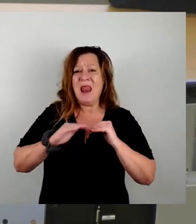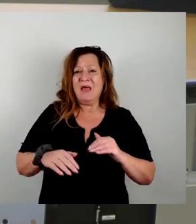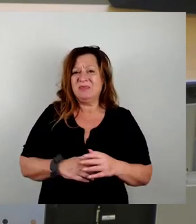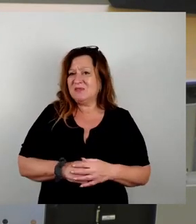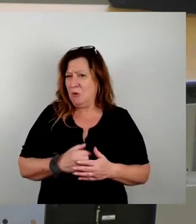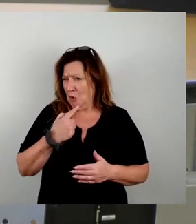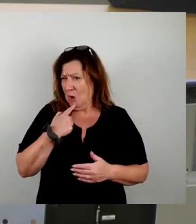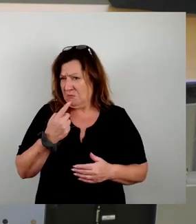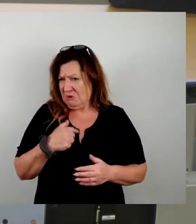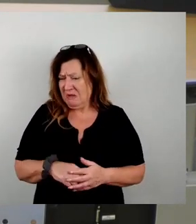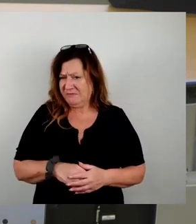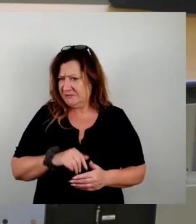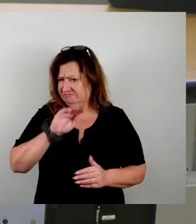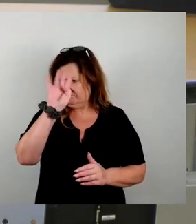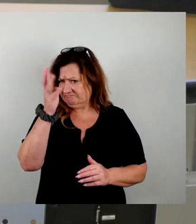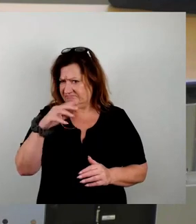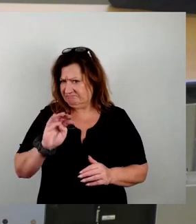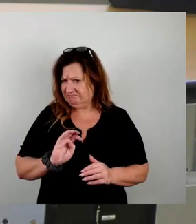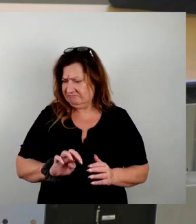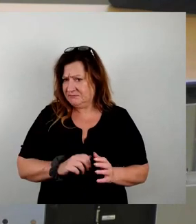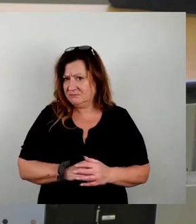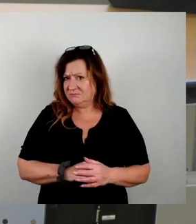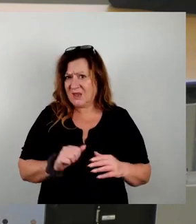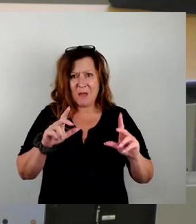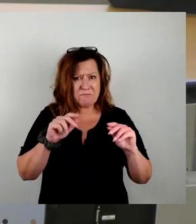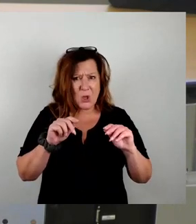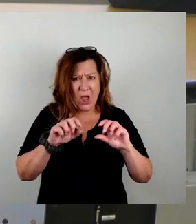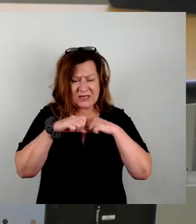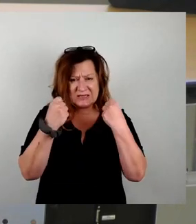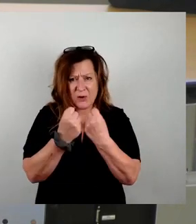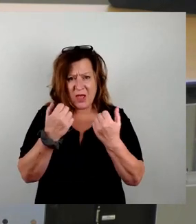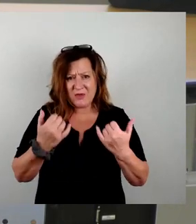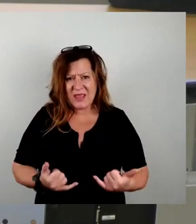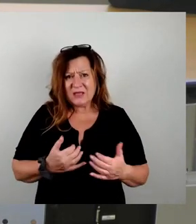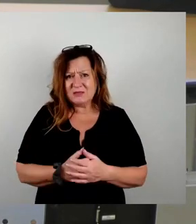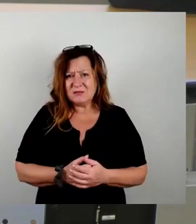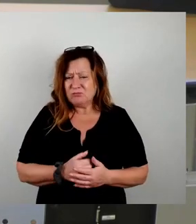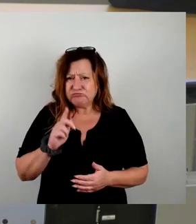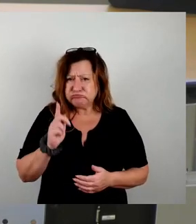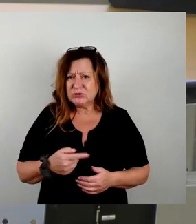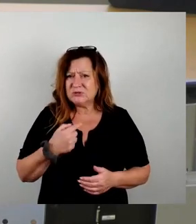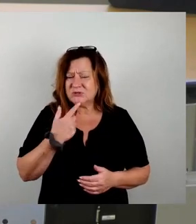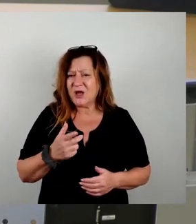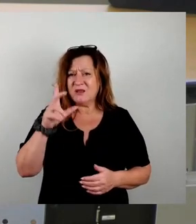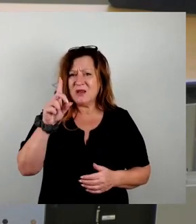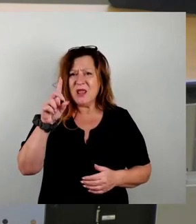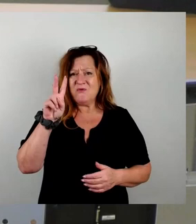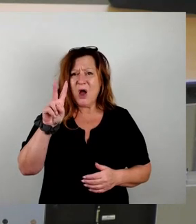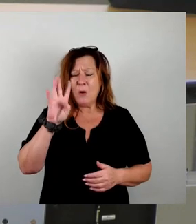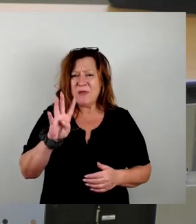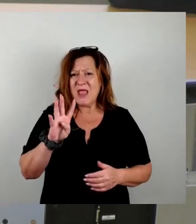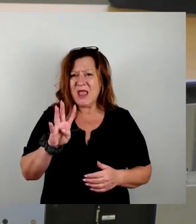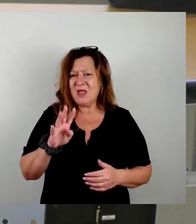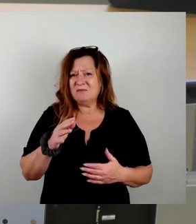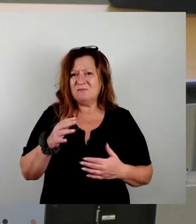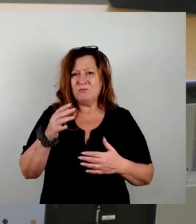sind. Das heißt, wir sind in der Situation, dass wir eine Aussage treffen müssen, wie wir die DVB und den jetzigen Qualitätsstandort